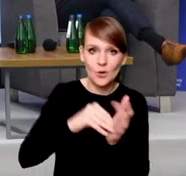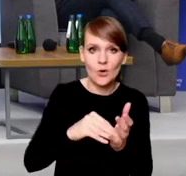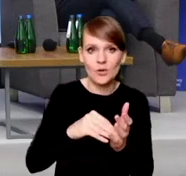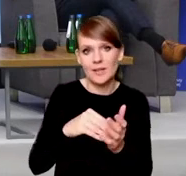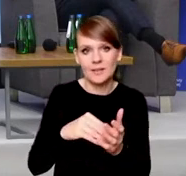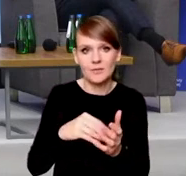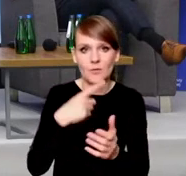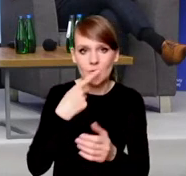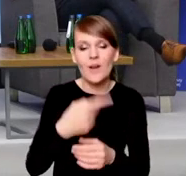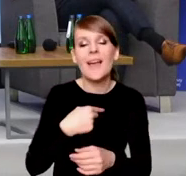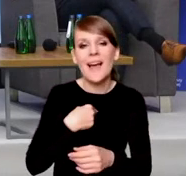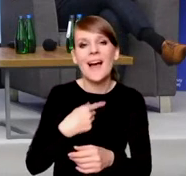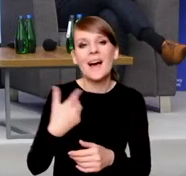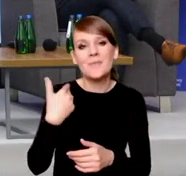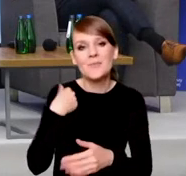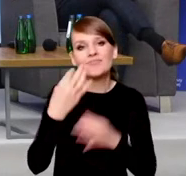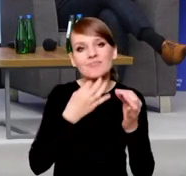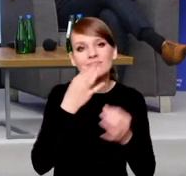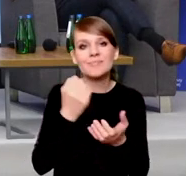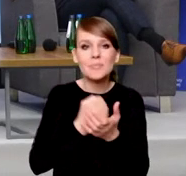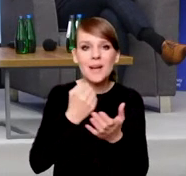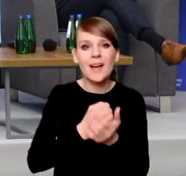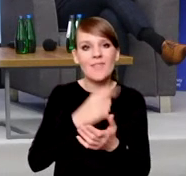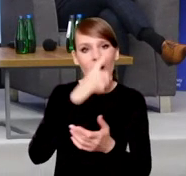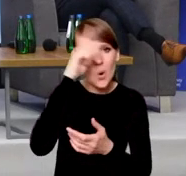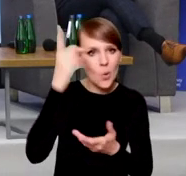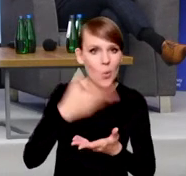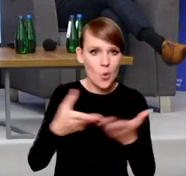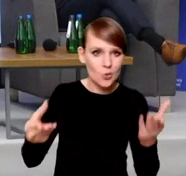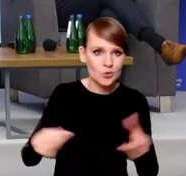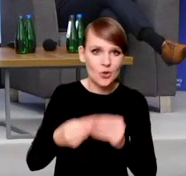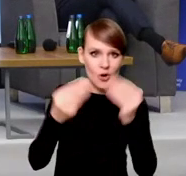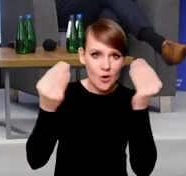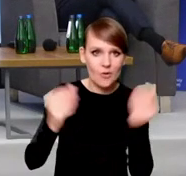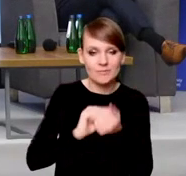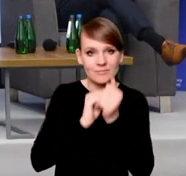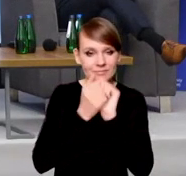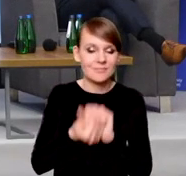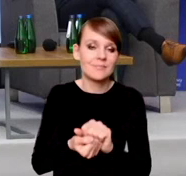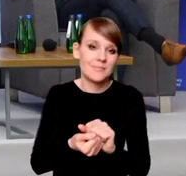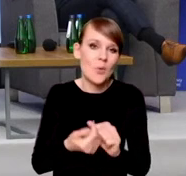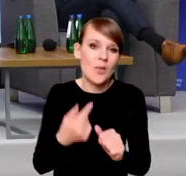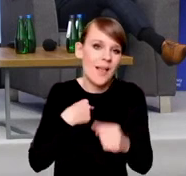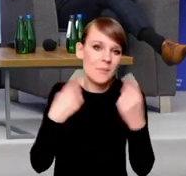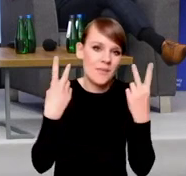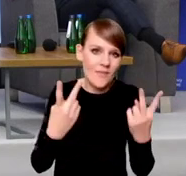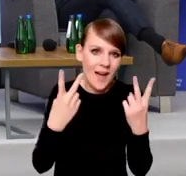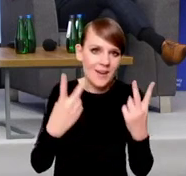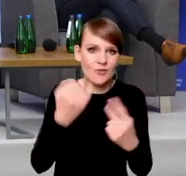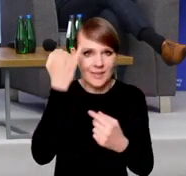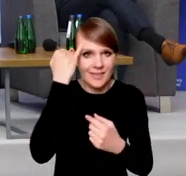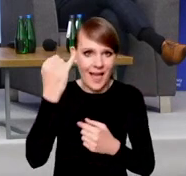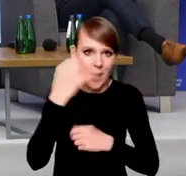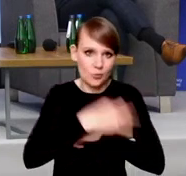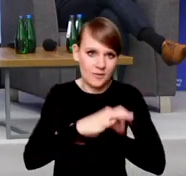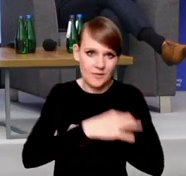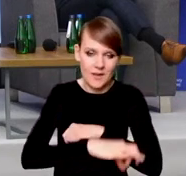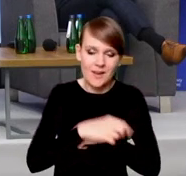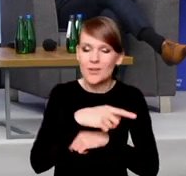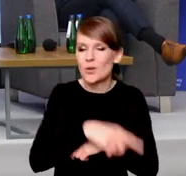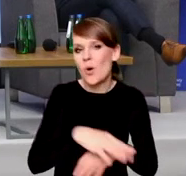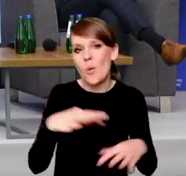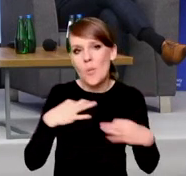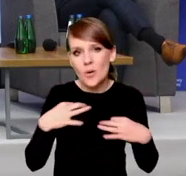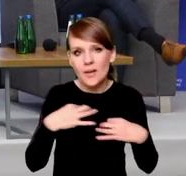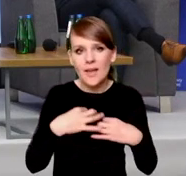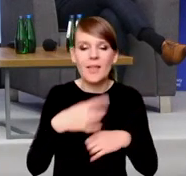zmianach cywilizacyjnych, bo dla mnie niezwykle ważna jest sama idea uniwersytetu, prawda? I to nie ma znaczenia, czy to uczelnia